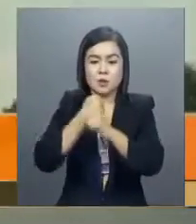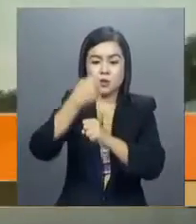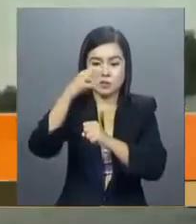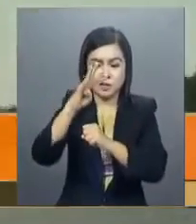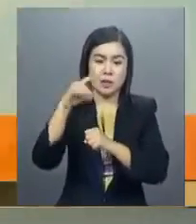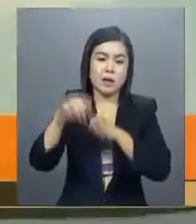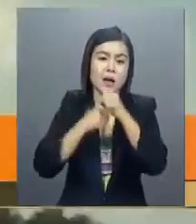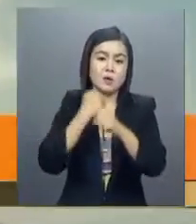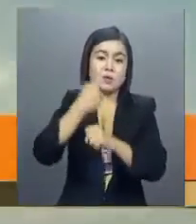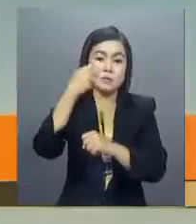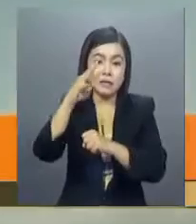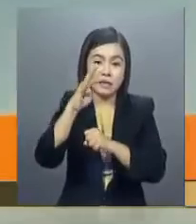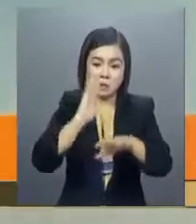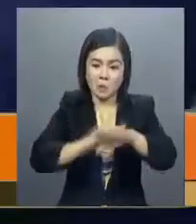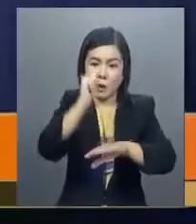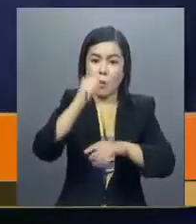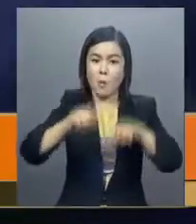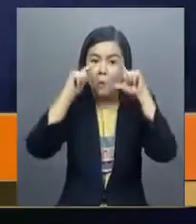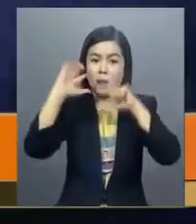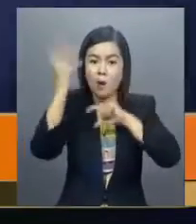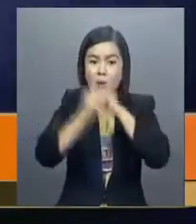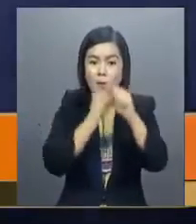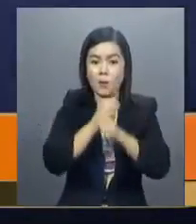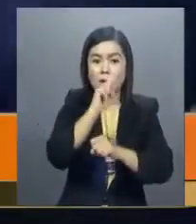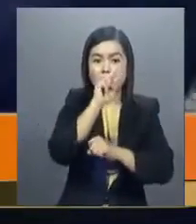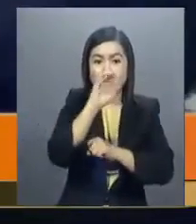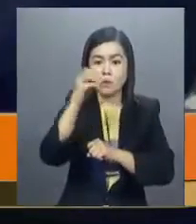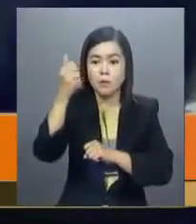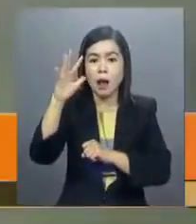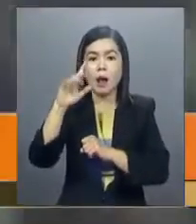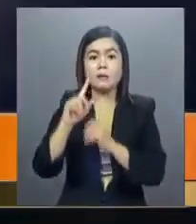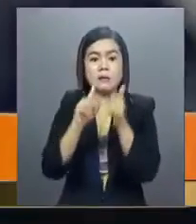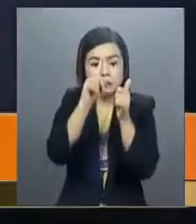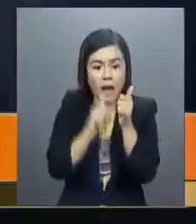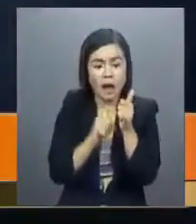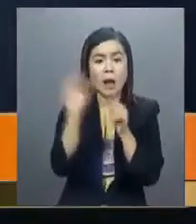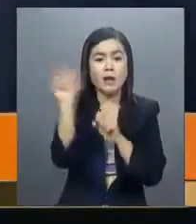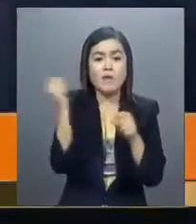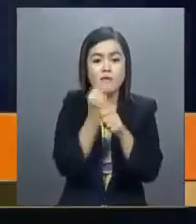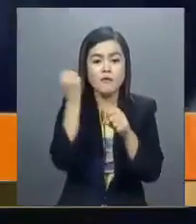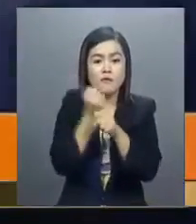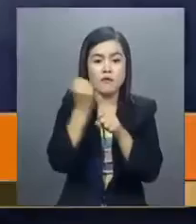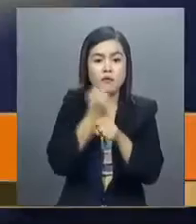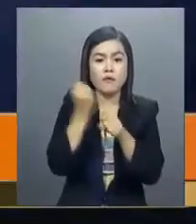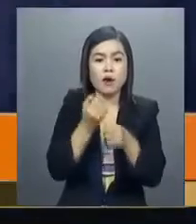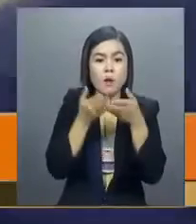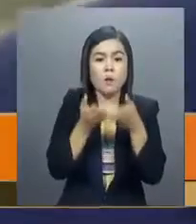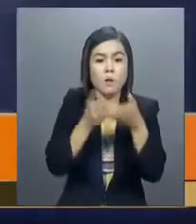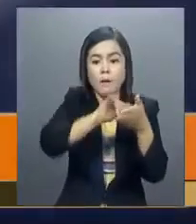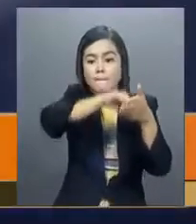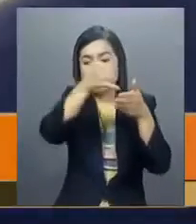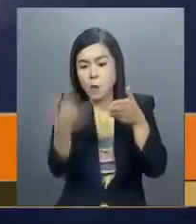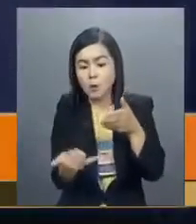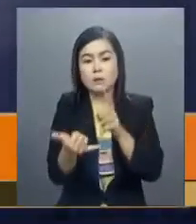ย14ปีดุริกีแชมป์โลกปี2015เสียชีวิตนะครับหลังจากพลัดตกจากเจ็ตสกีขณะฝึกซ้อมอยู่ที่บึงที่จังหวัดสมุทรปรา